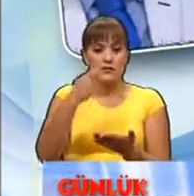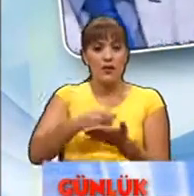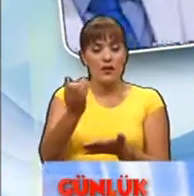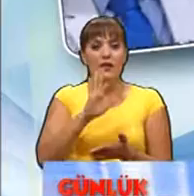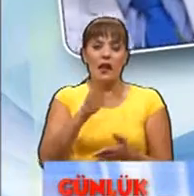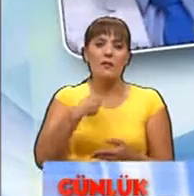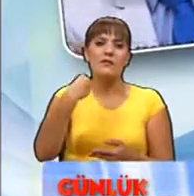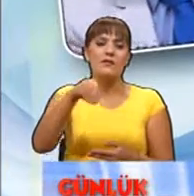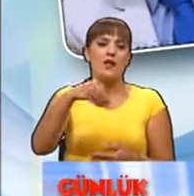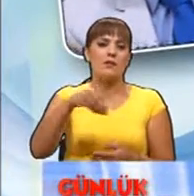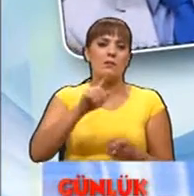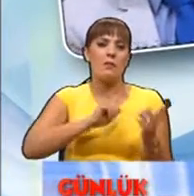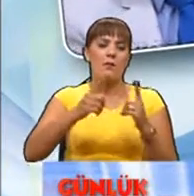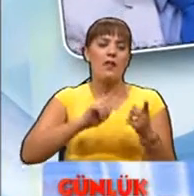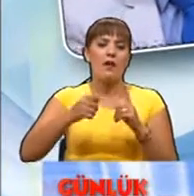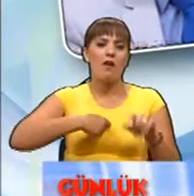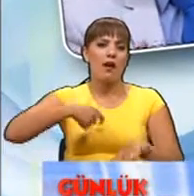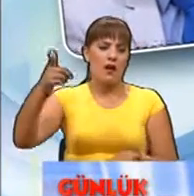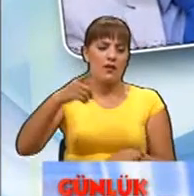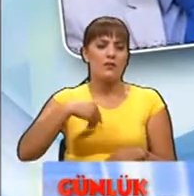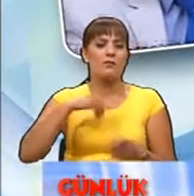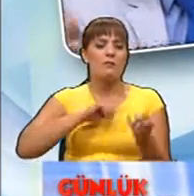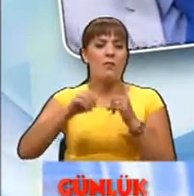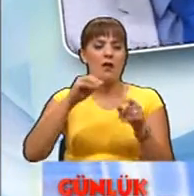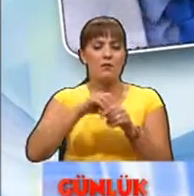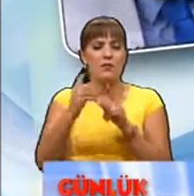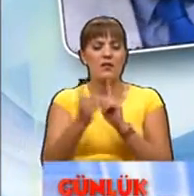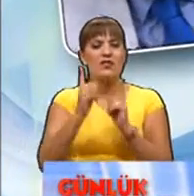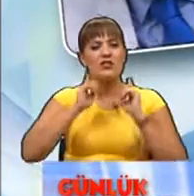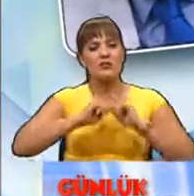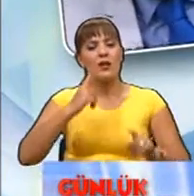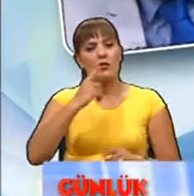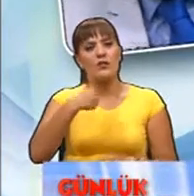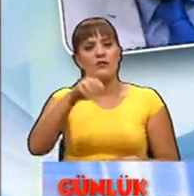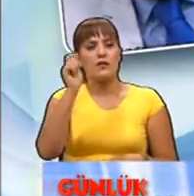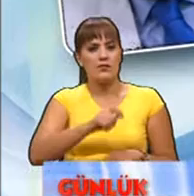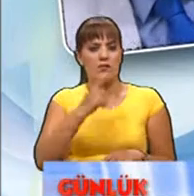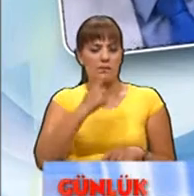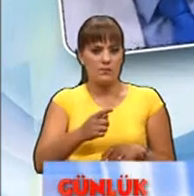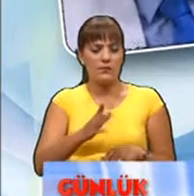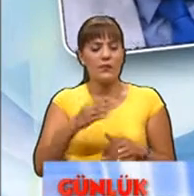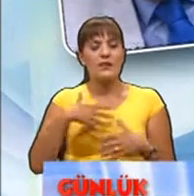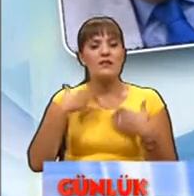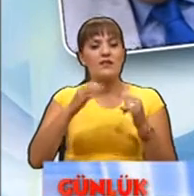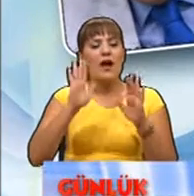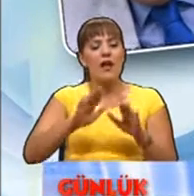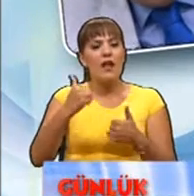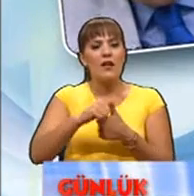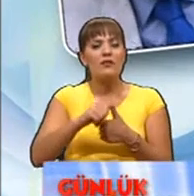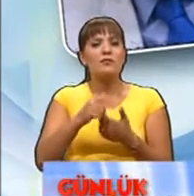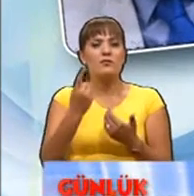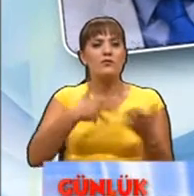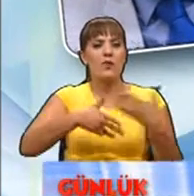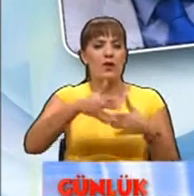da sattıracağım. Mahkemeye dava açacağım. Mahkeme marifetiyle icra yoluyla sattıracağım. Sağ kalan eş mağdur oluyor.